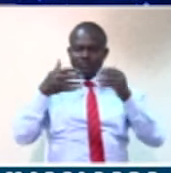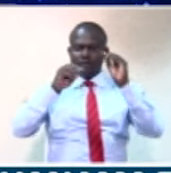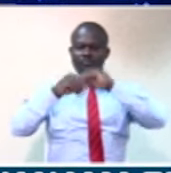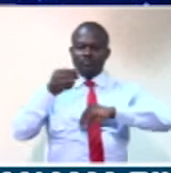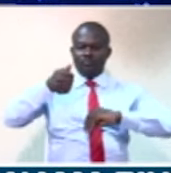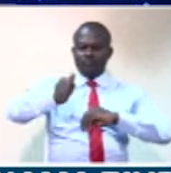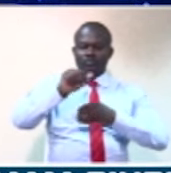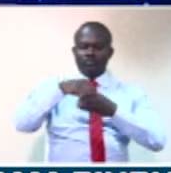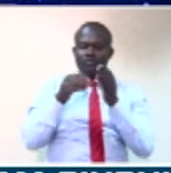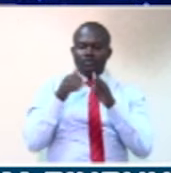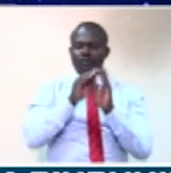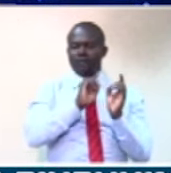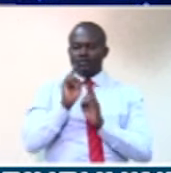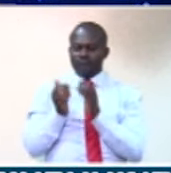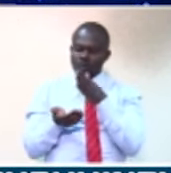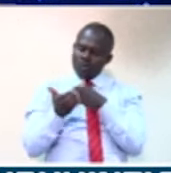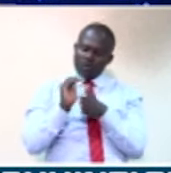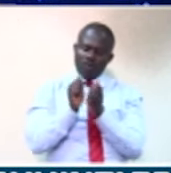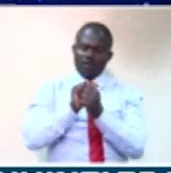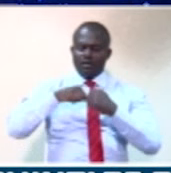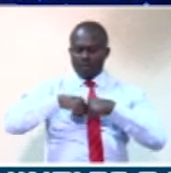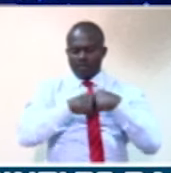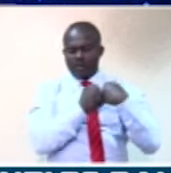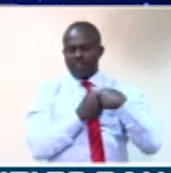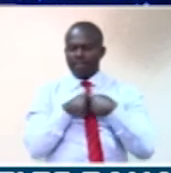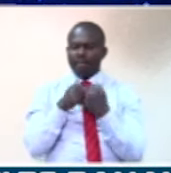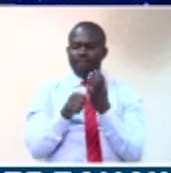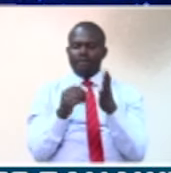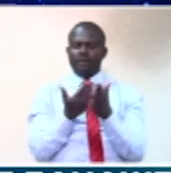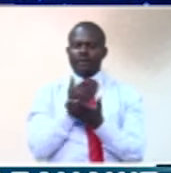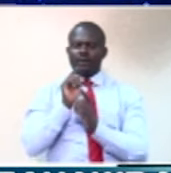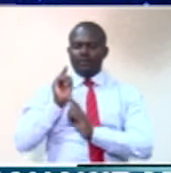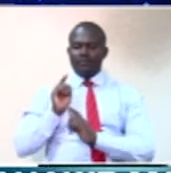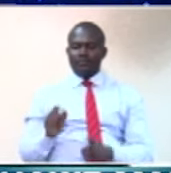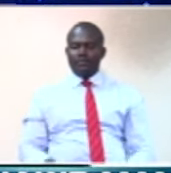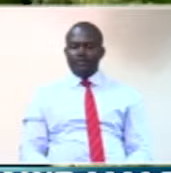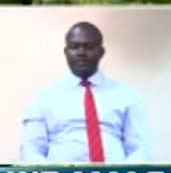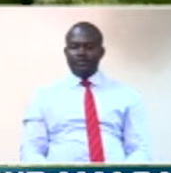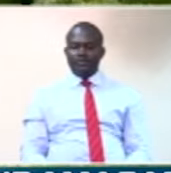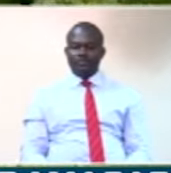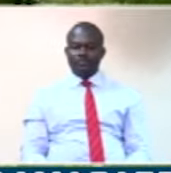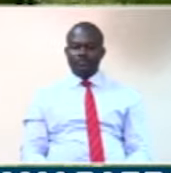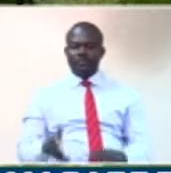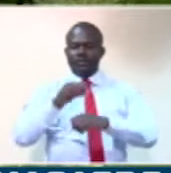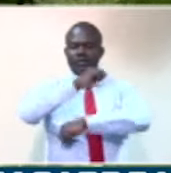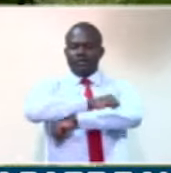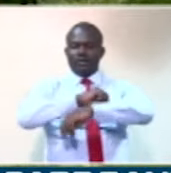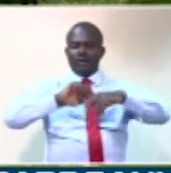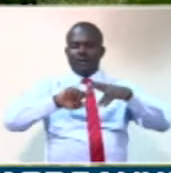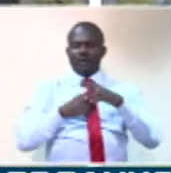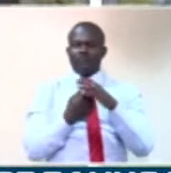umusanzu waryo mu kubaka igisirikare cy'umwuga ndetse no guhangana n'ibibazo bishya by'umutekano. Iri shuri